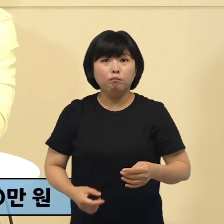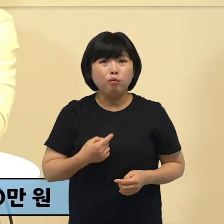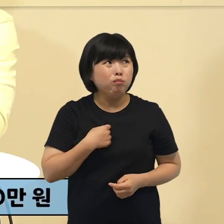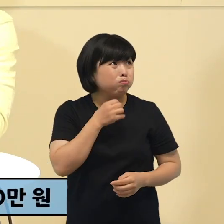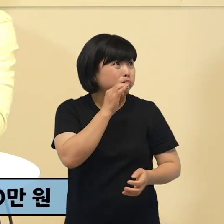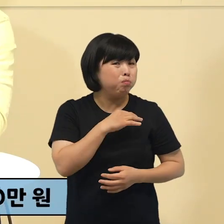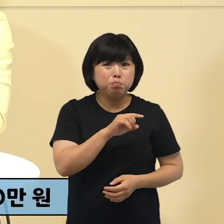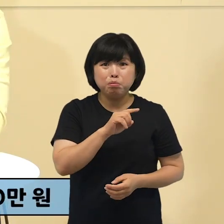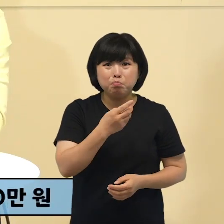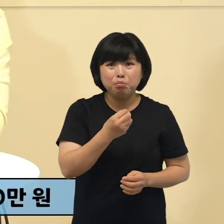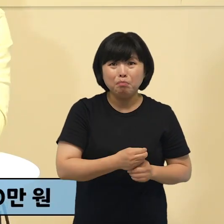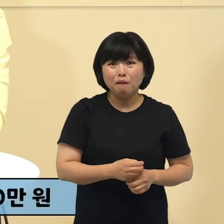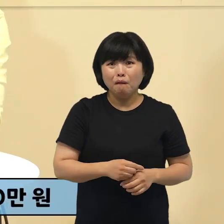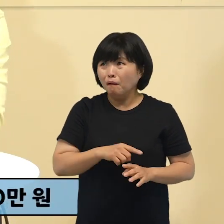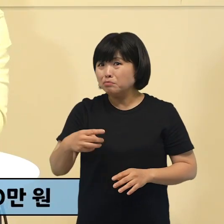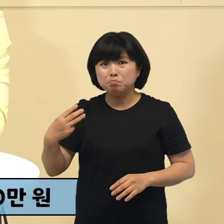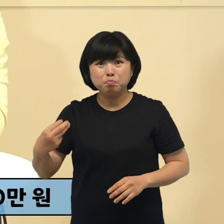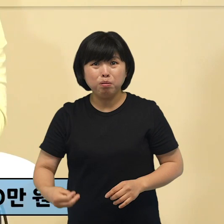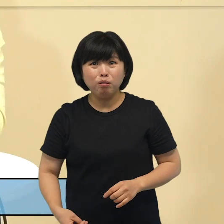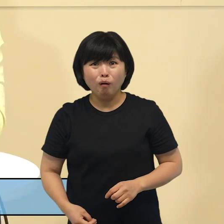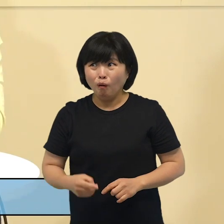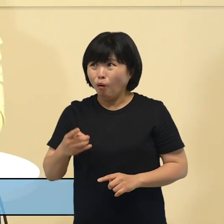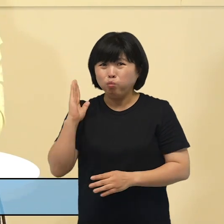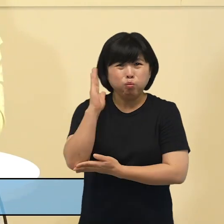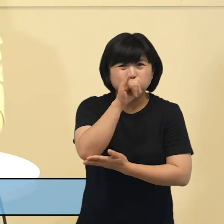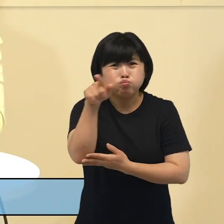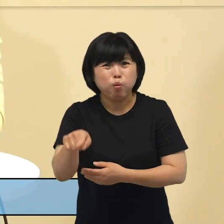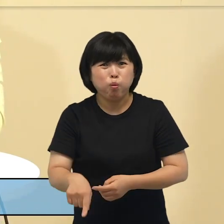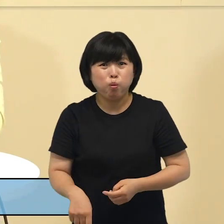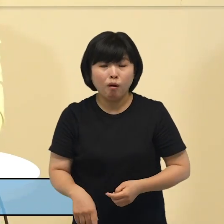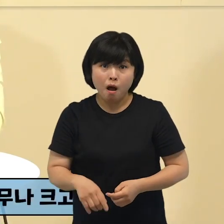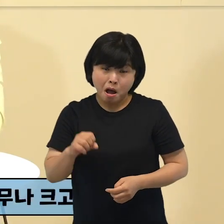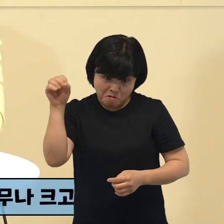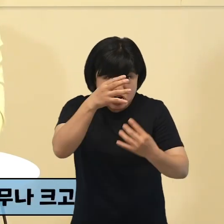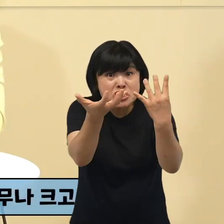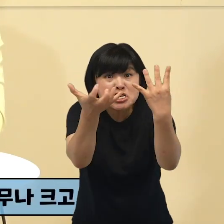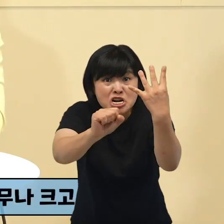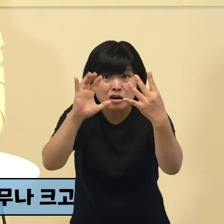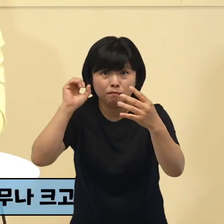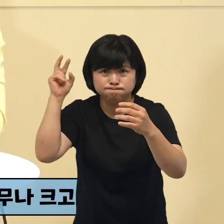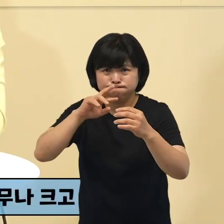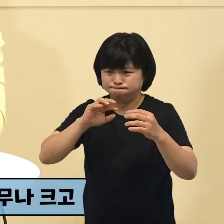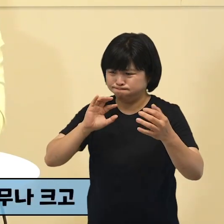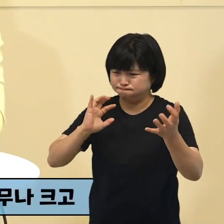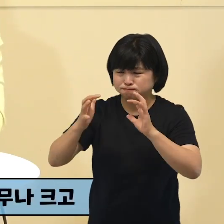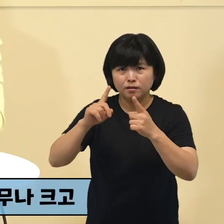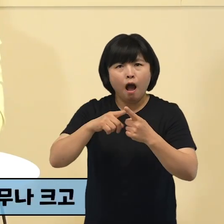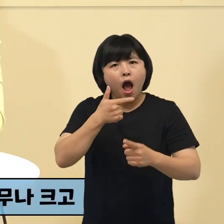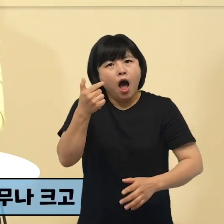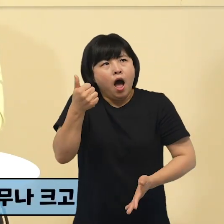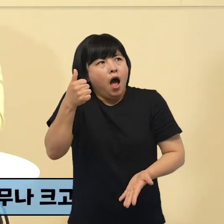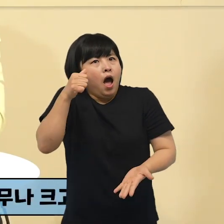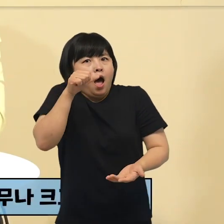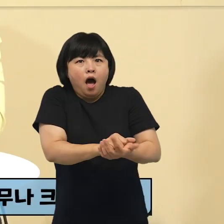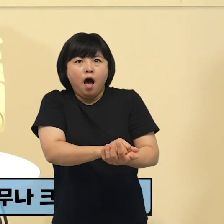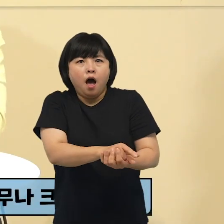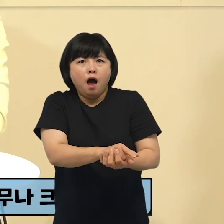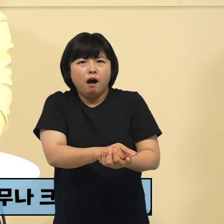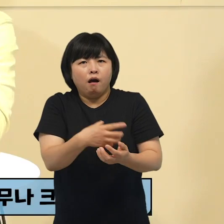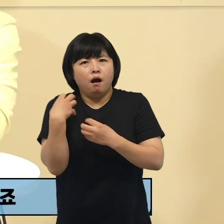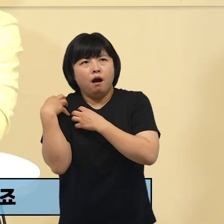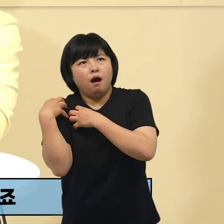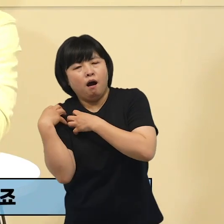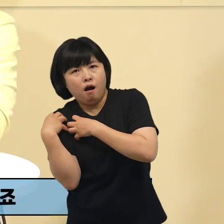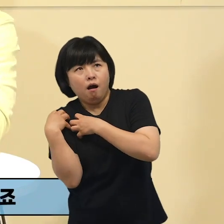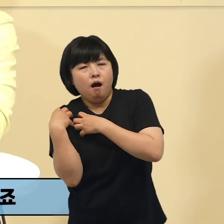그죠. 그죠. 지금 저희 100만 원, 3천만 원 이런 얘기 하고 있는데 4억을 갑자기 논의하라고 하면 너무나 크고 사실